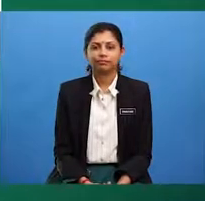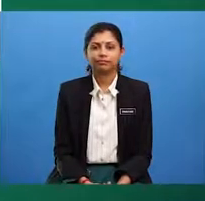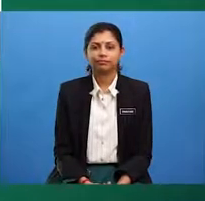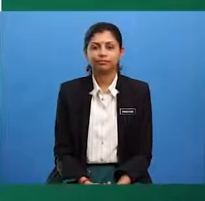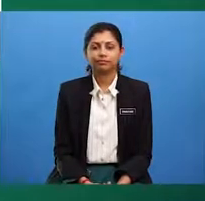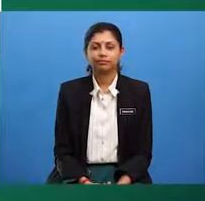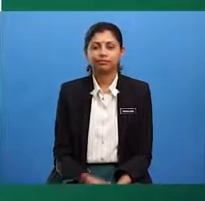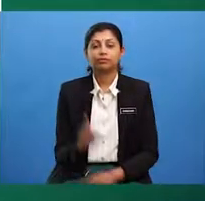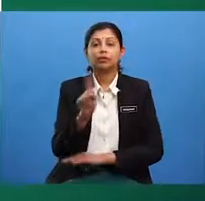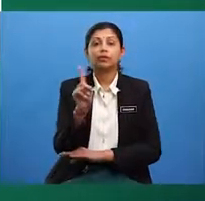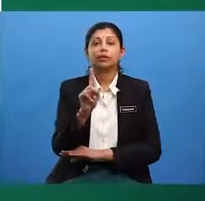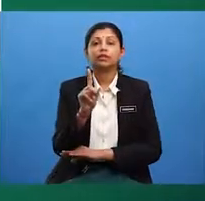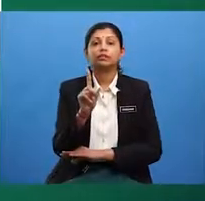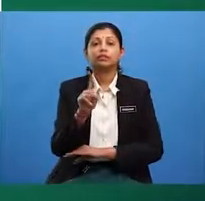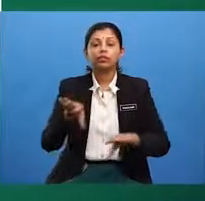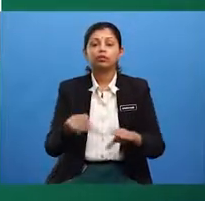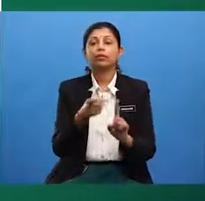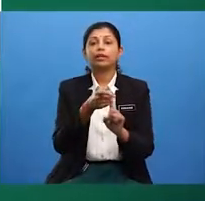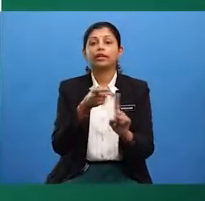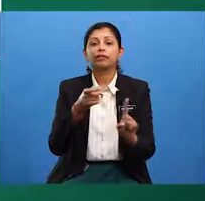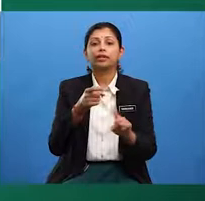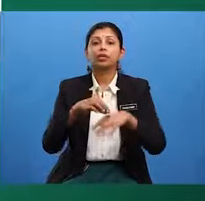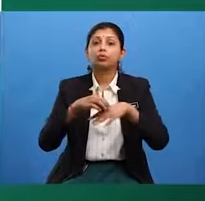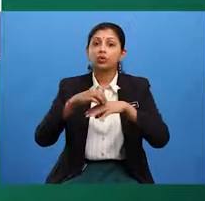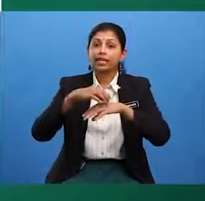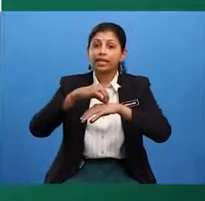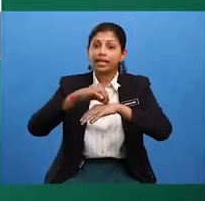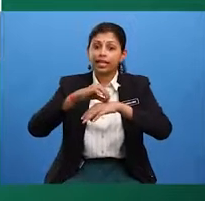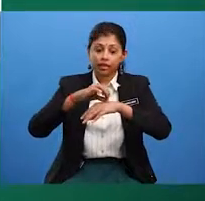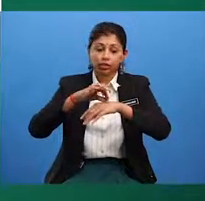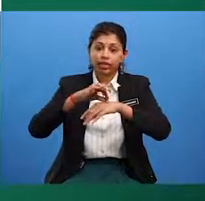Objek manakah yang diperbuat daripada kulit?